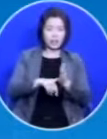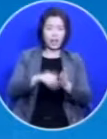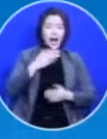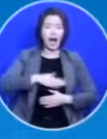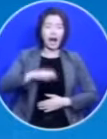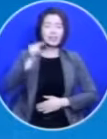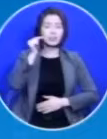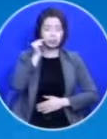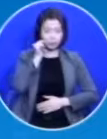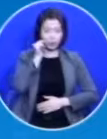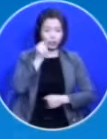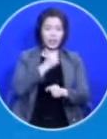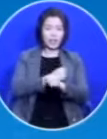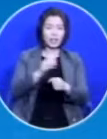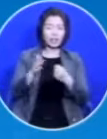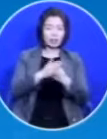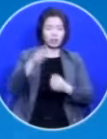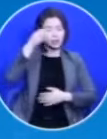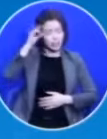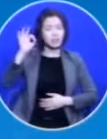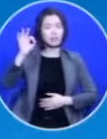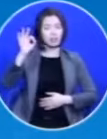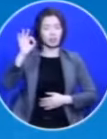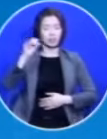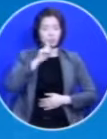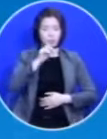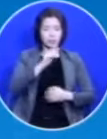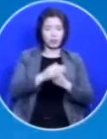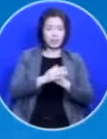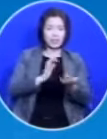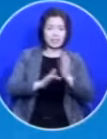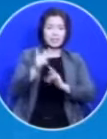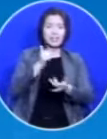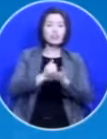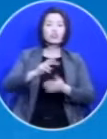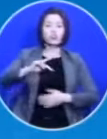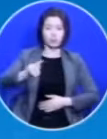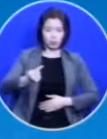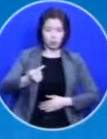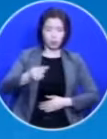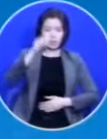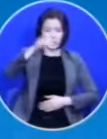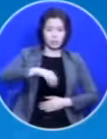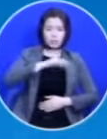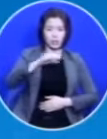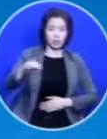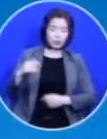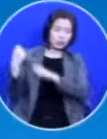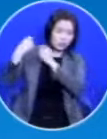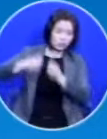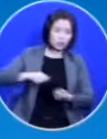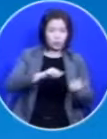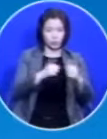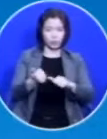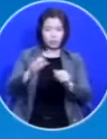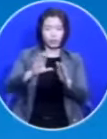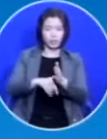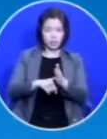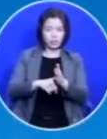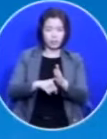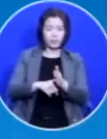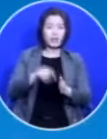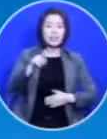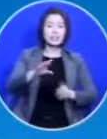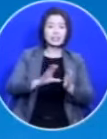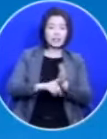그랬다고 인정해 주셨단 말 예수님도 그랬잖아요 십자가 지시고 죽으실 때